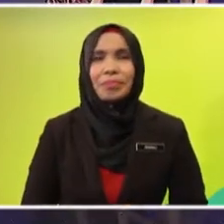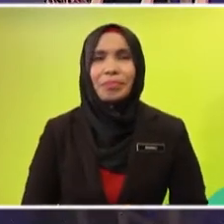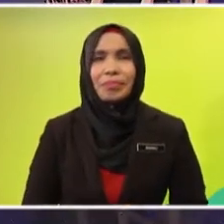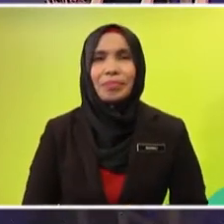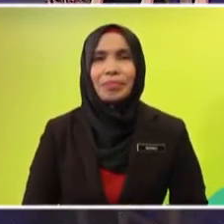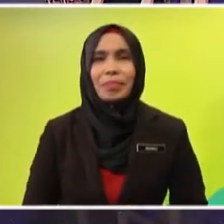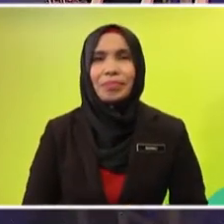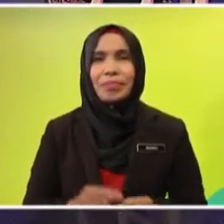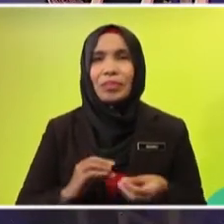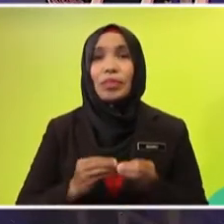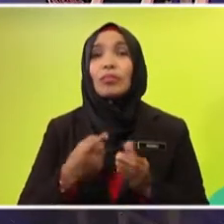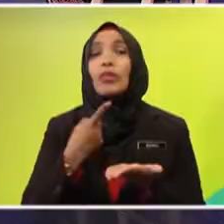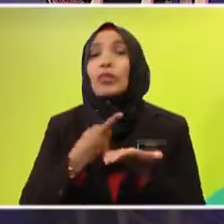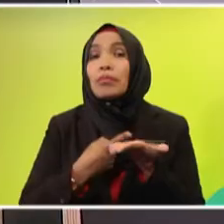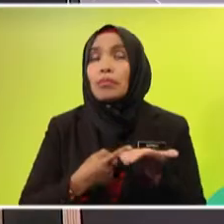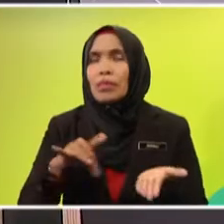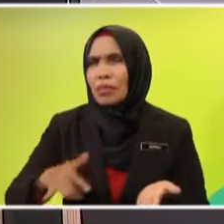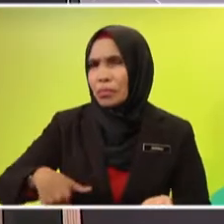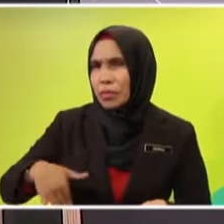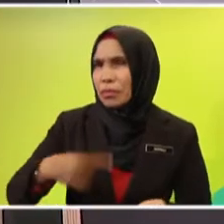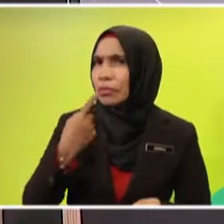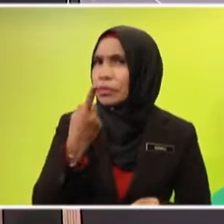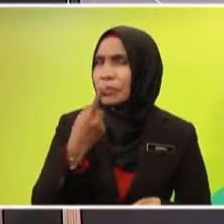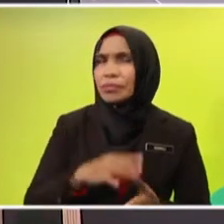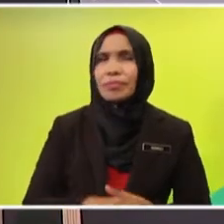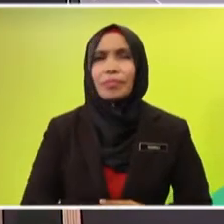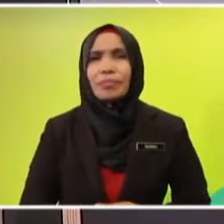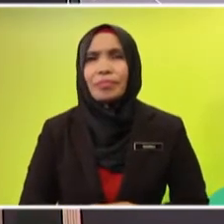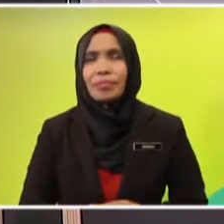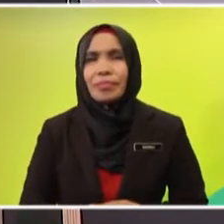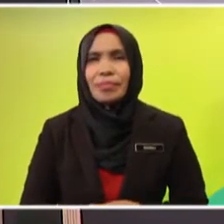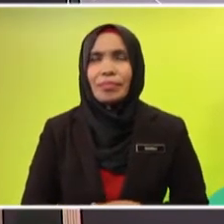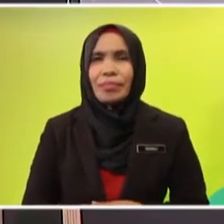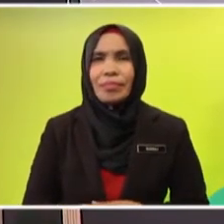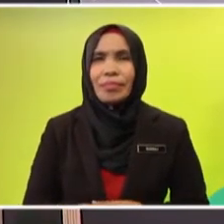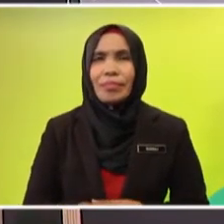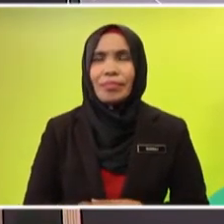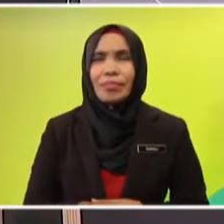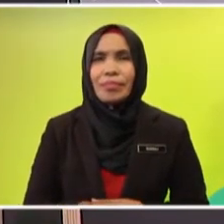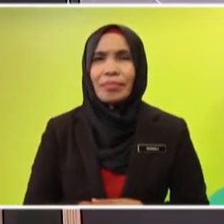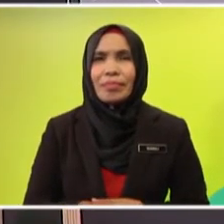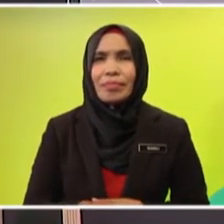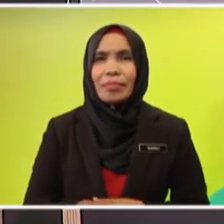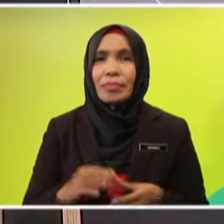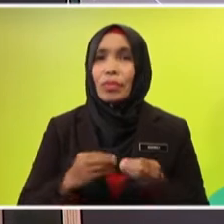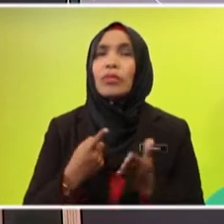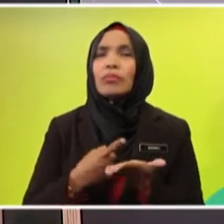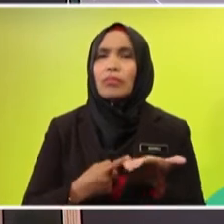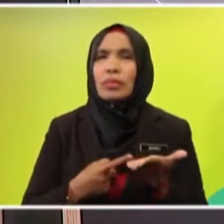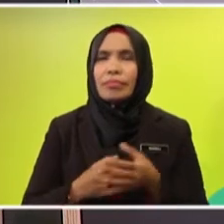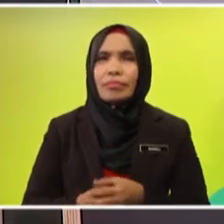Paino apa yang belum FIFA sebut lagi ya halo ya udah merah jambu dekat tensiku blak-blakan angke-nambo Apakah ini Islam